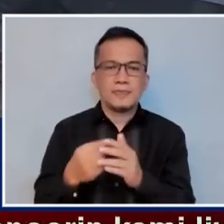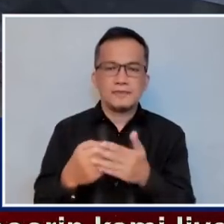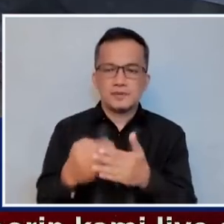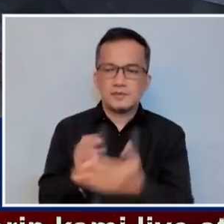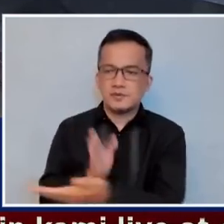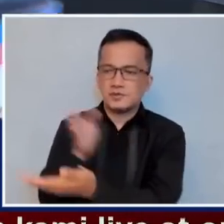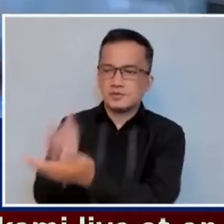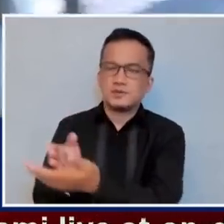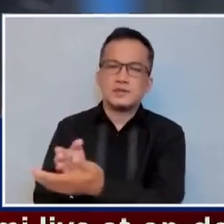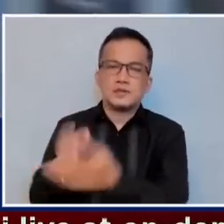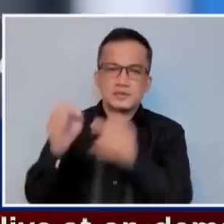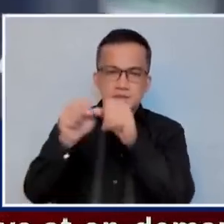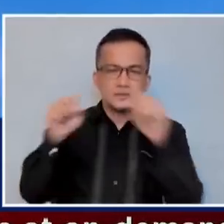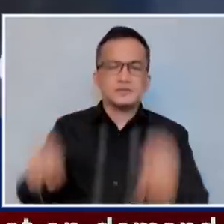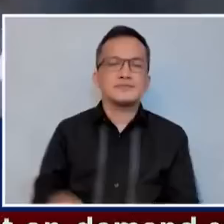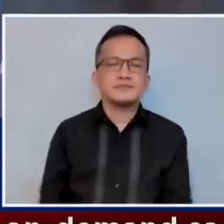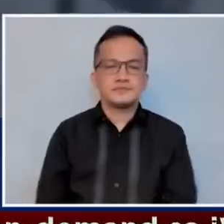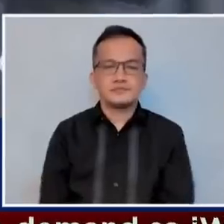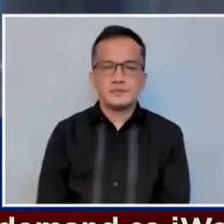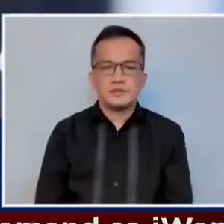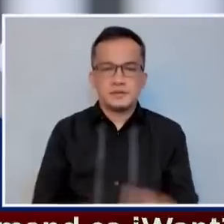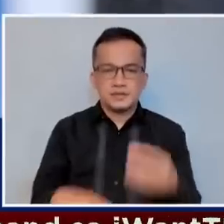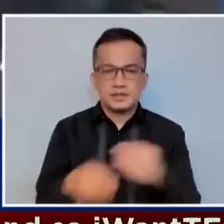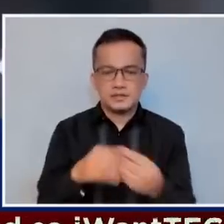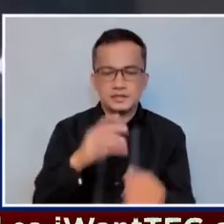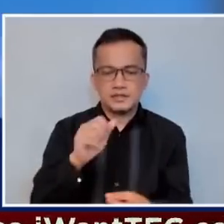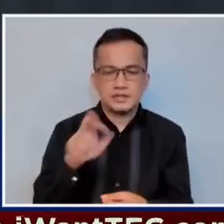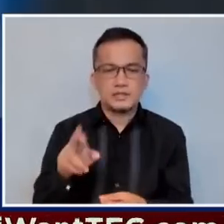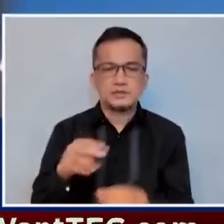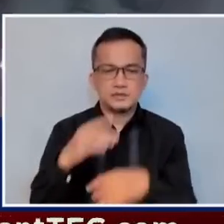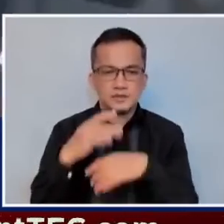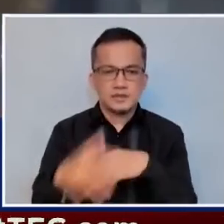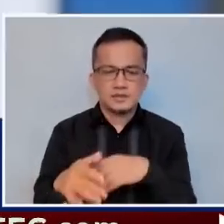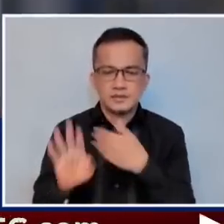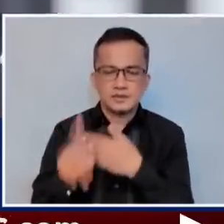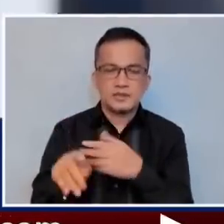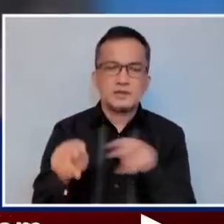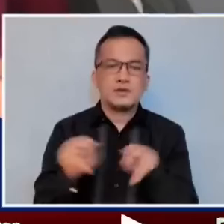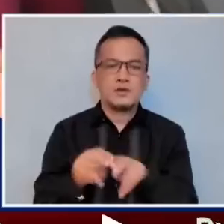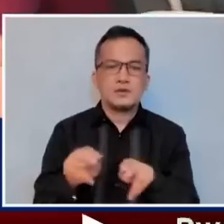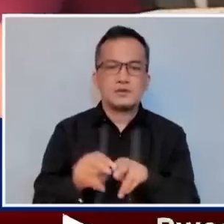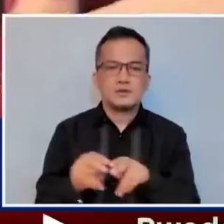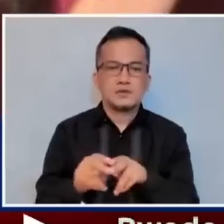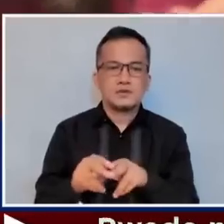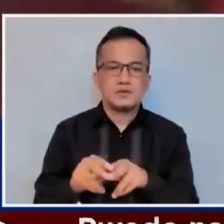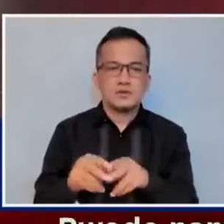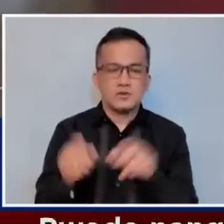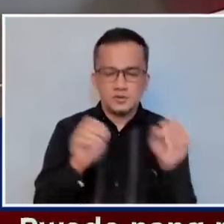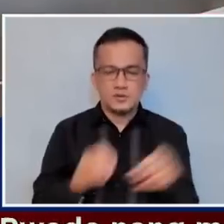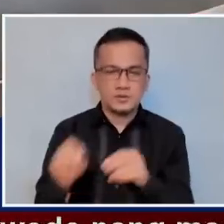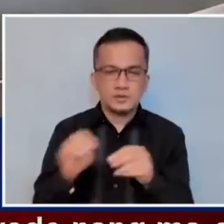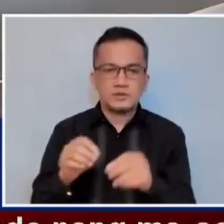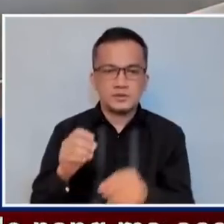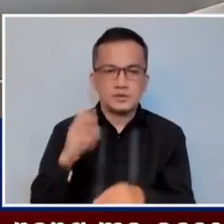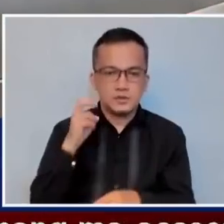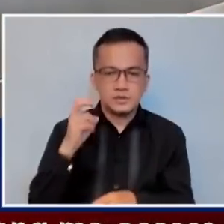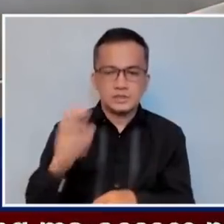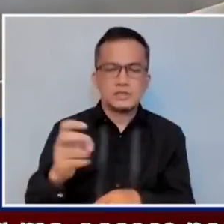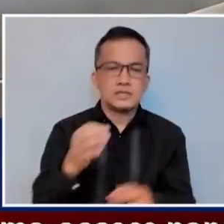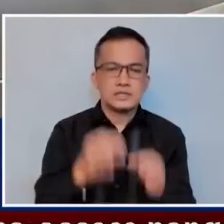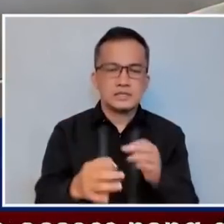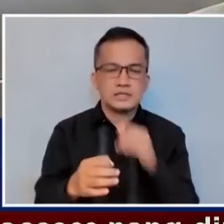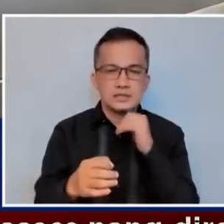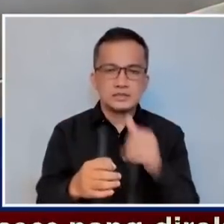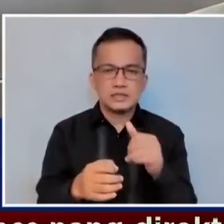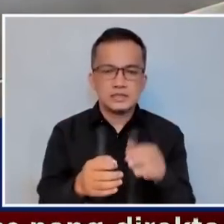sa istasyon. Dagdag ni Canar, mas maaga sanang nakabalik sa normal ang operasyon ng mga tren kung hindi